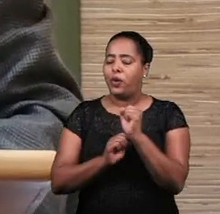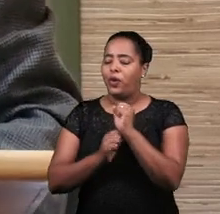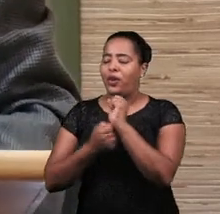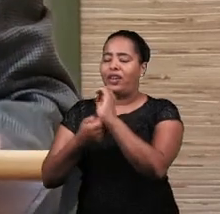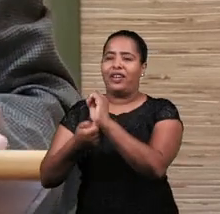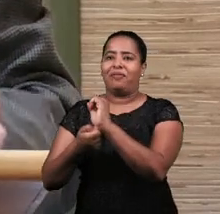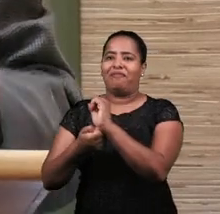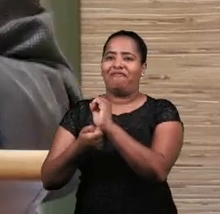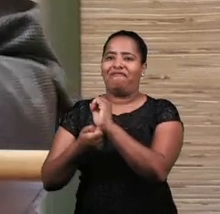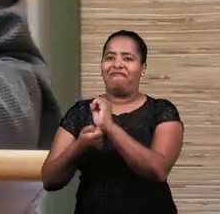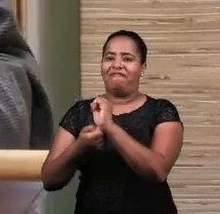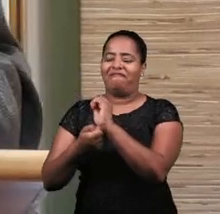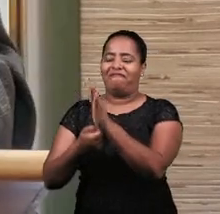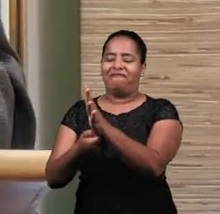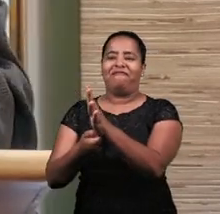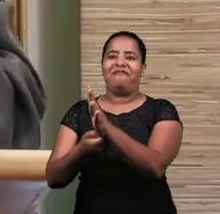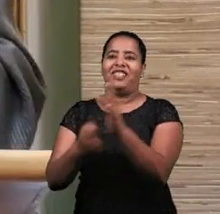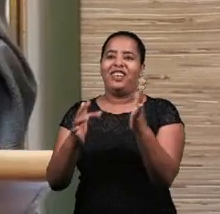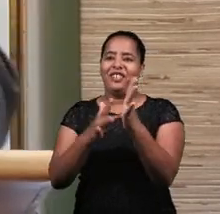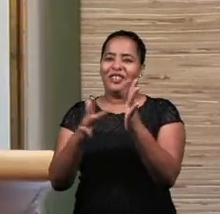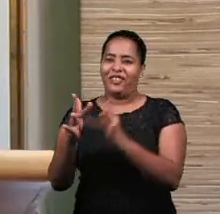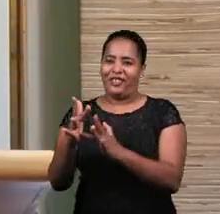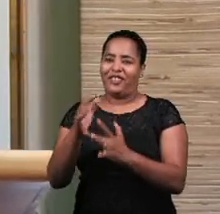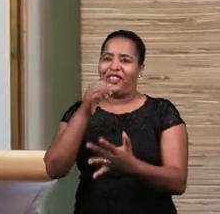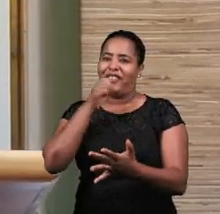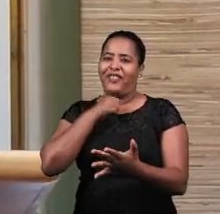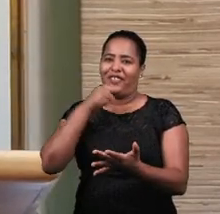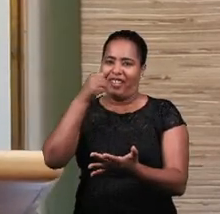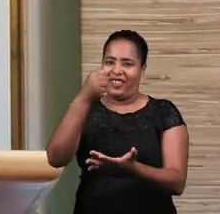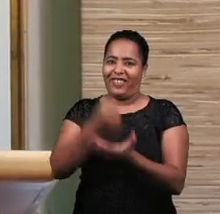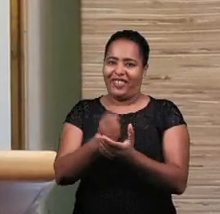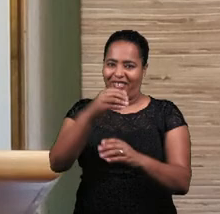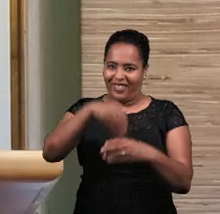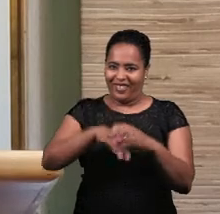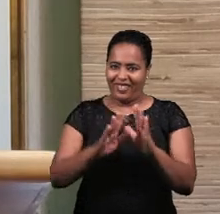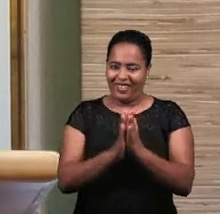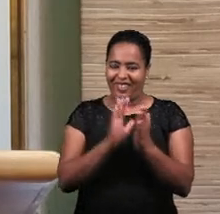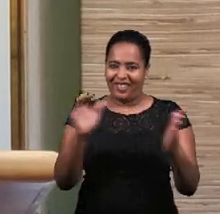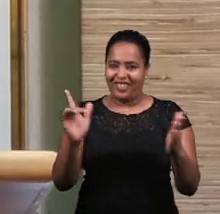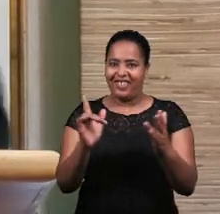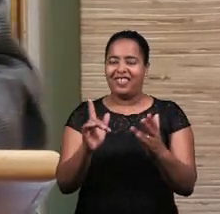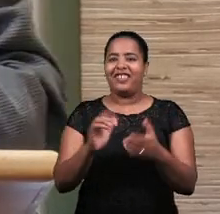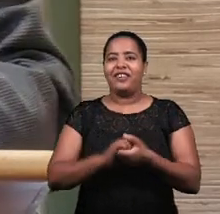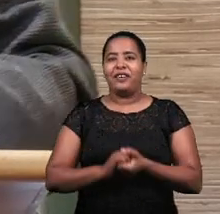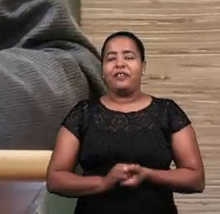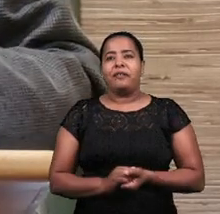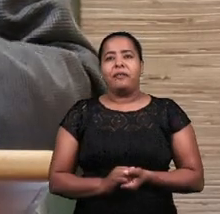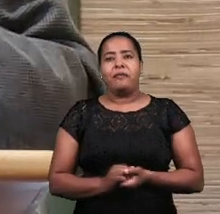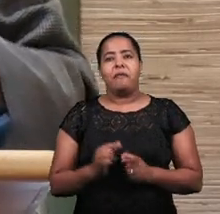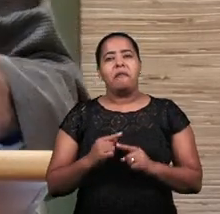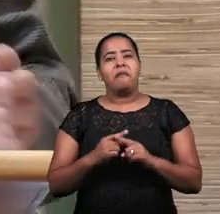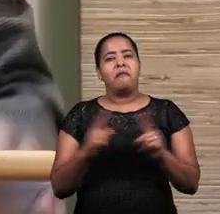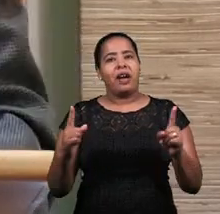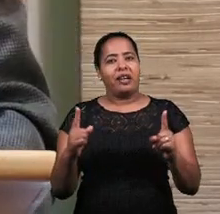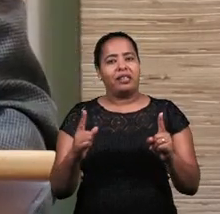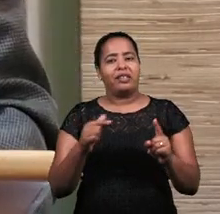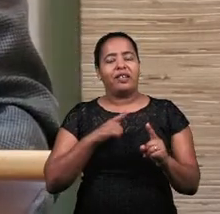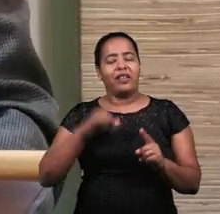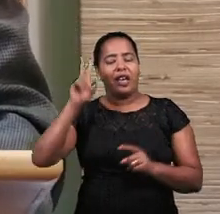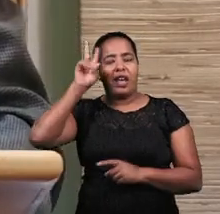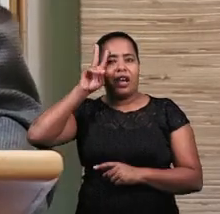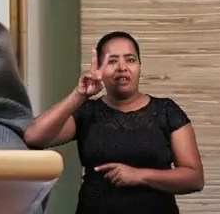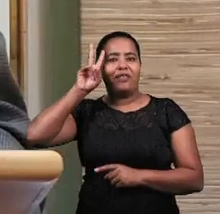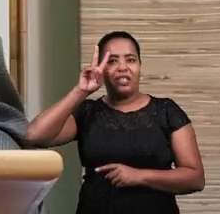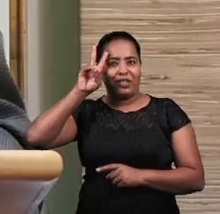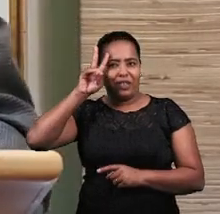l'Ancien Testament. Nous allons commencer par cela. Ça, c'est quelques-uns des grands énigmes. Mais c'est une grande